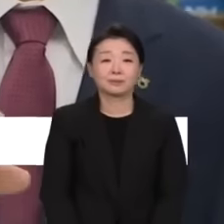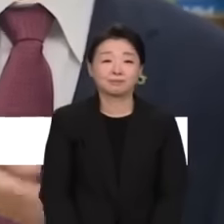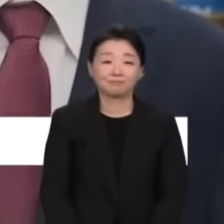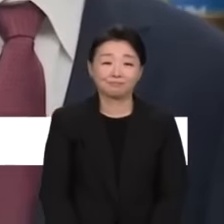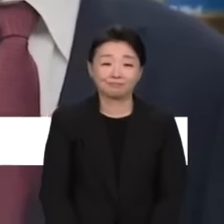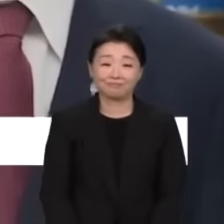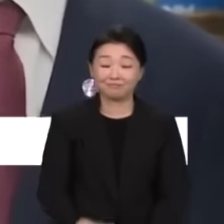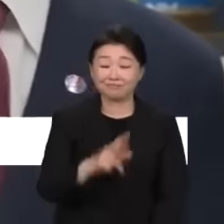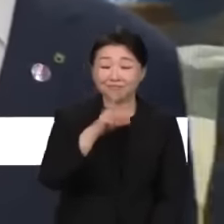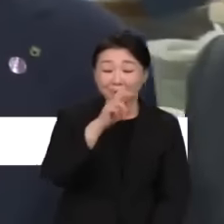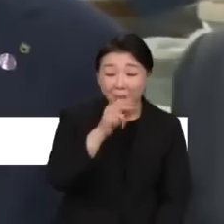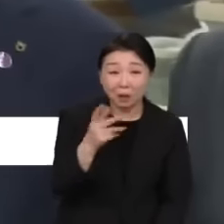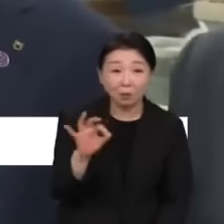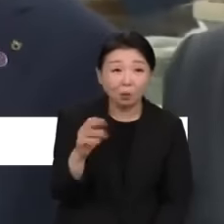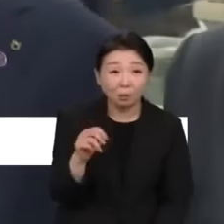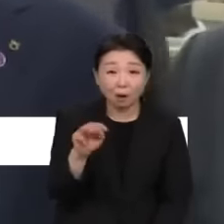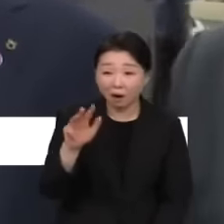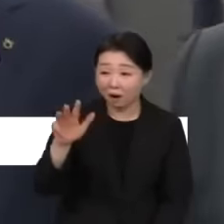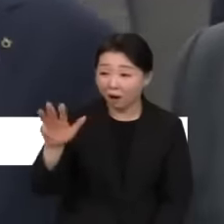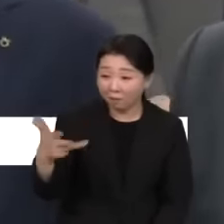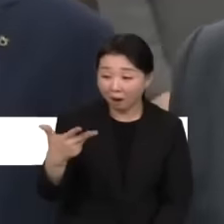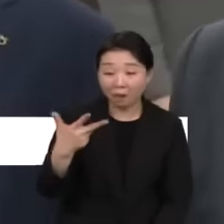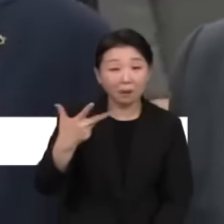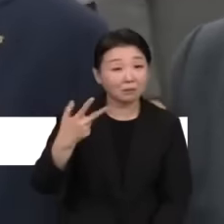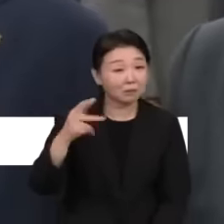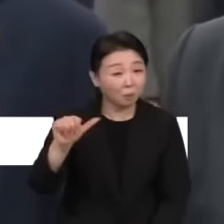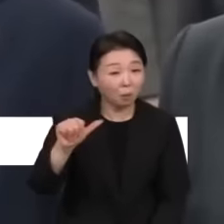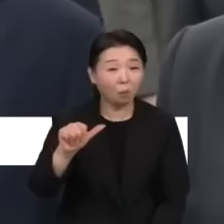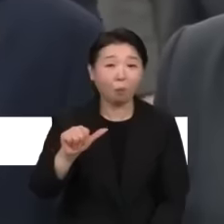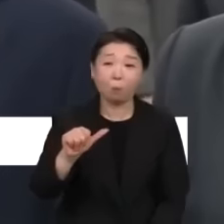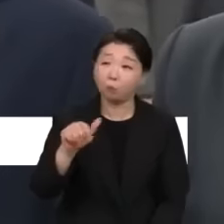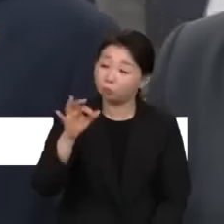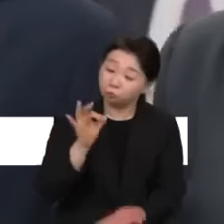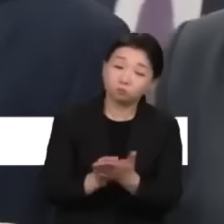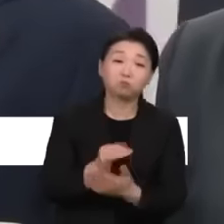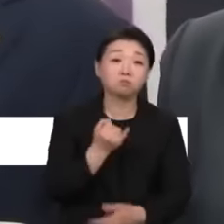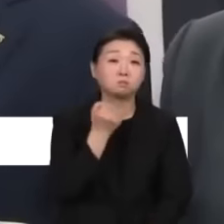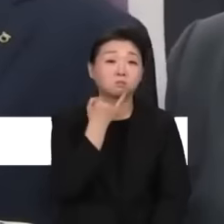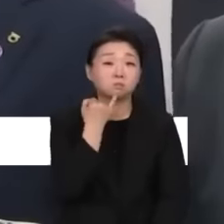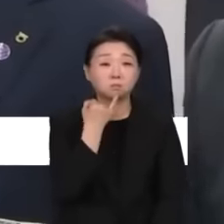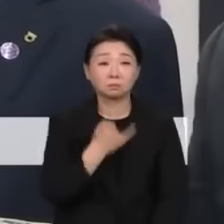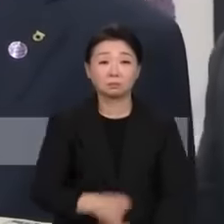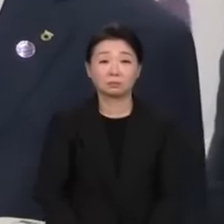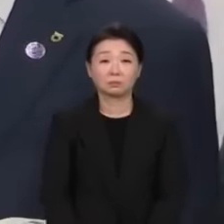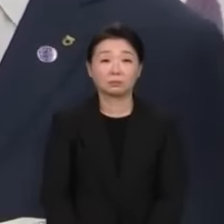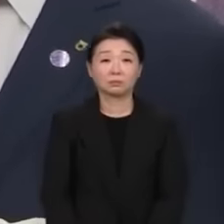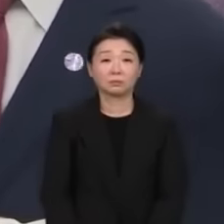대파 875원이구나. 합리적인 가격이라고 생각이